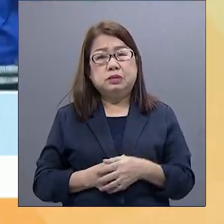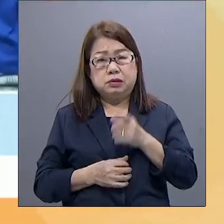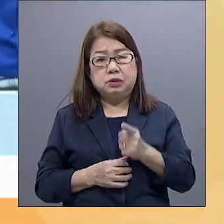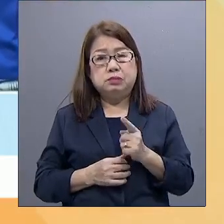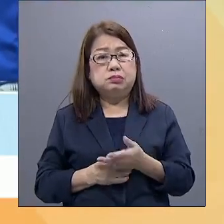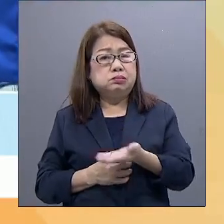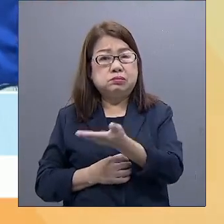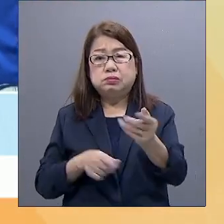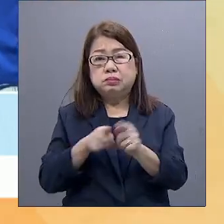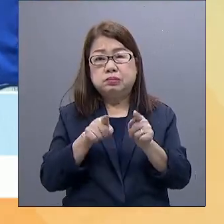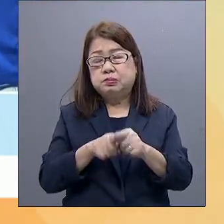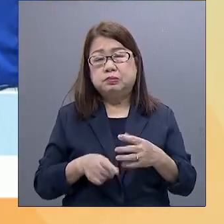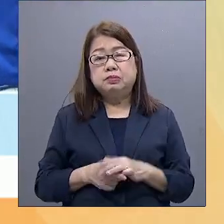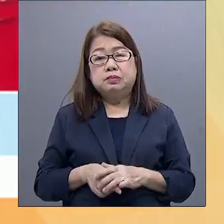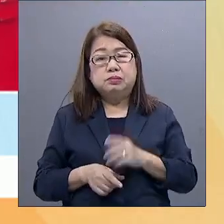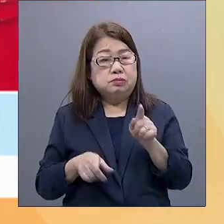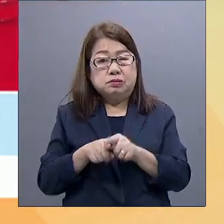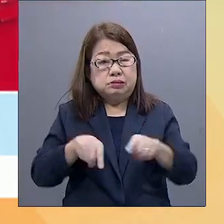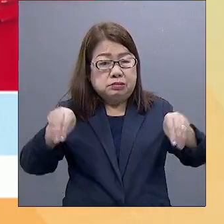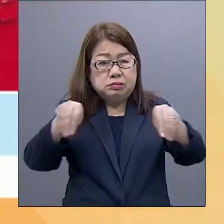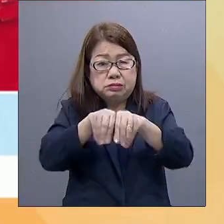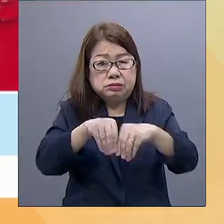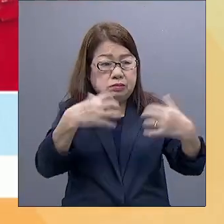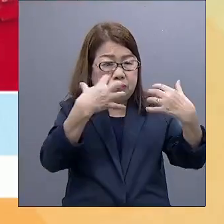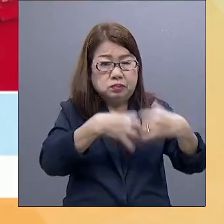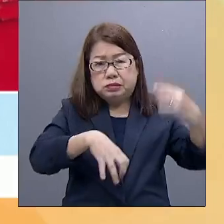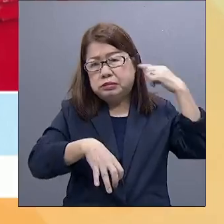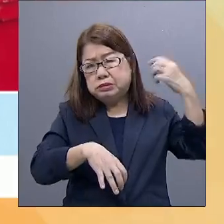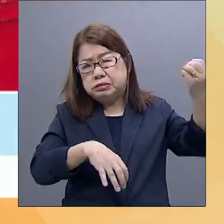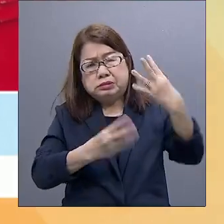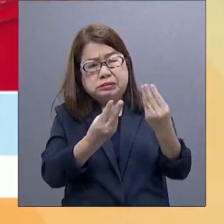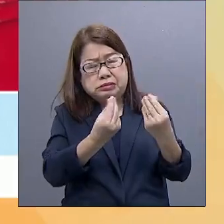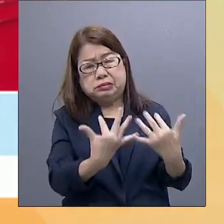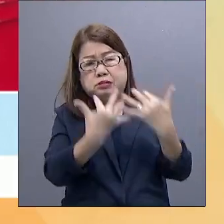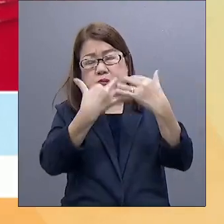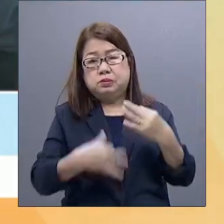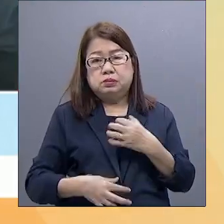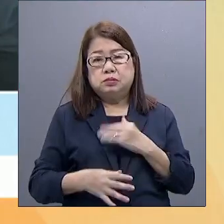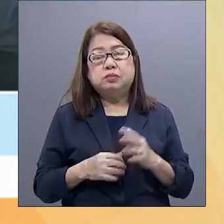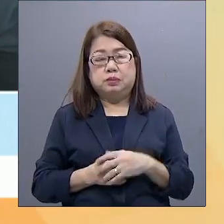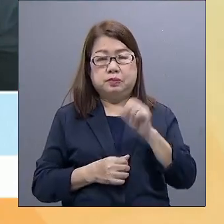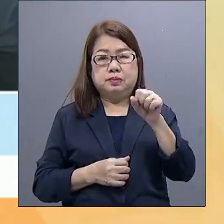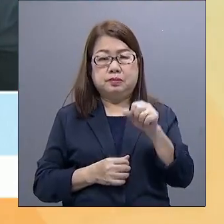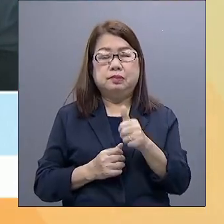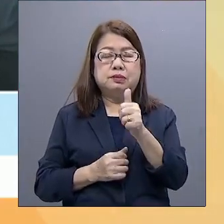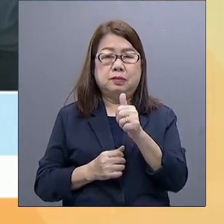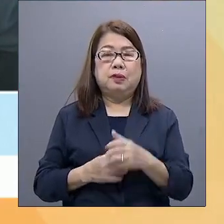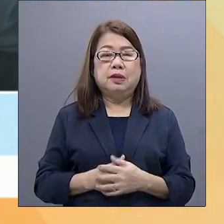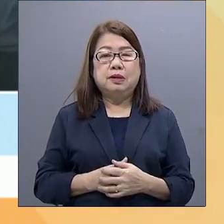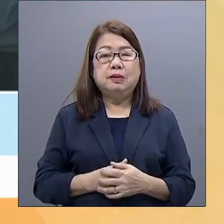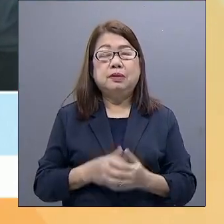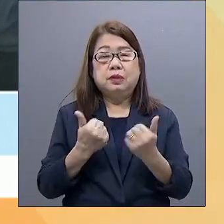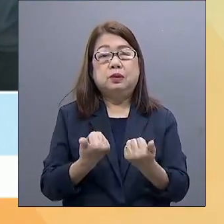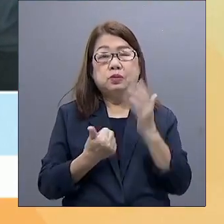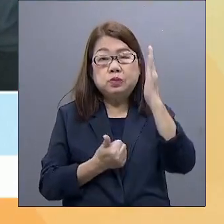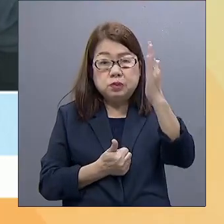อยากมบ้านในตโมงเหรอครับค่ะ!ได้ค่ะ!ในการประ